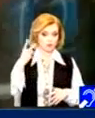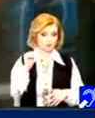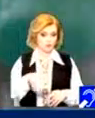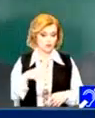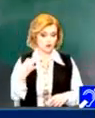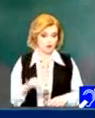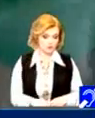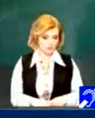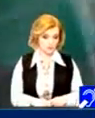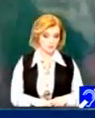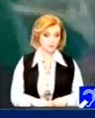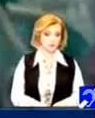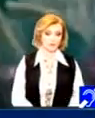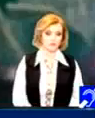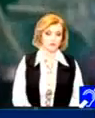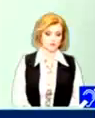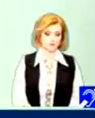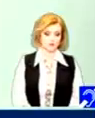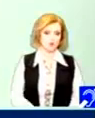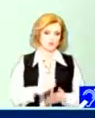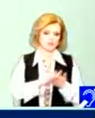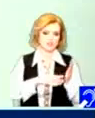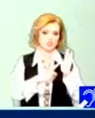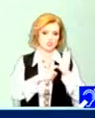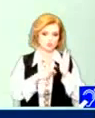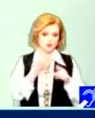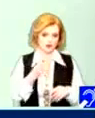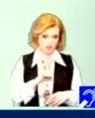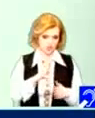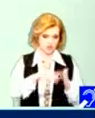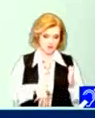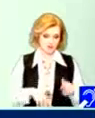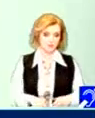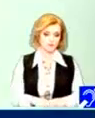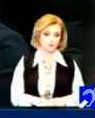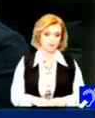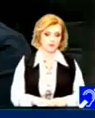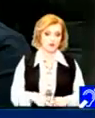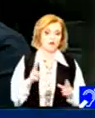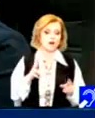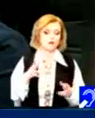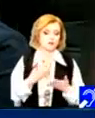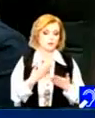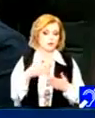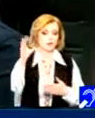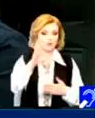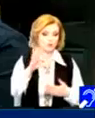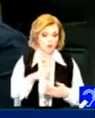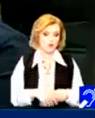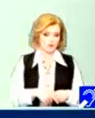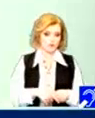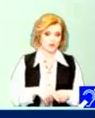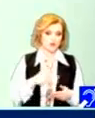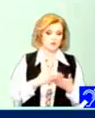convenționale, adică cel mult 600 de lei. Cum arată situația în alte, cel puțin capitale europene? Se vinde, nu știu, la Viena